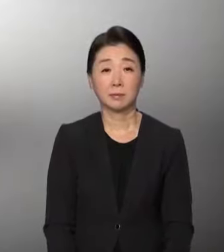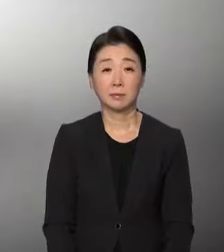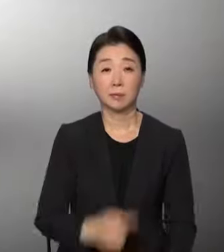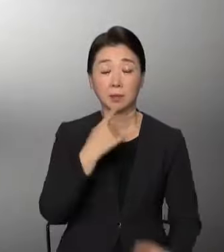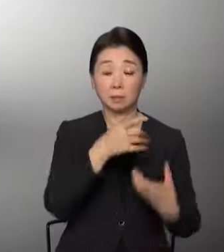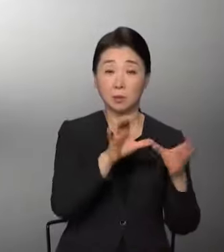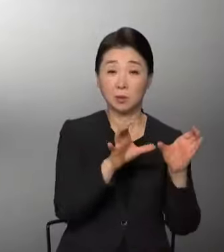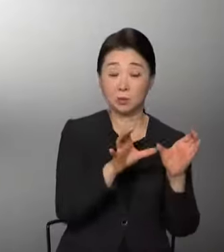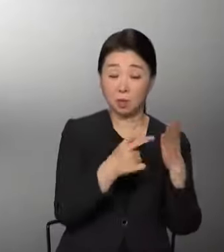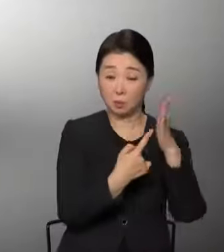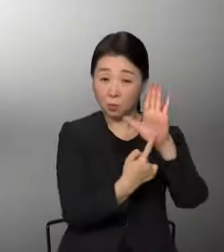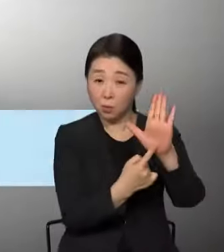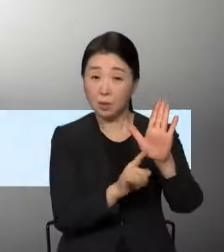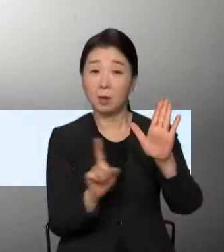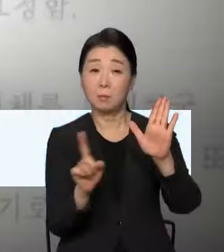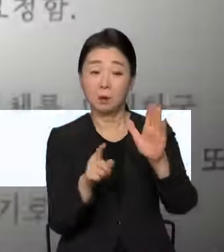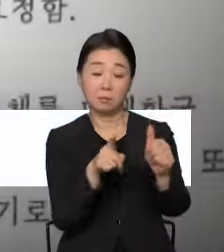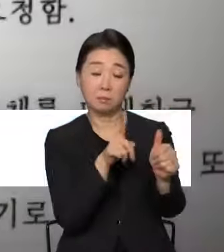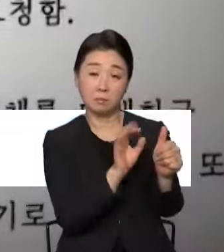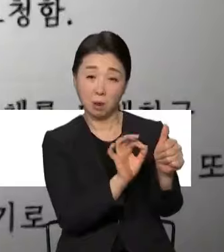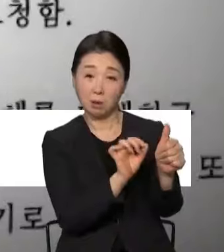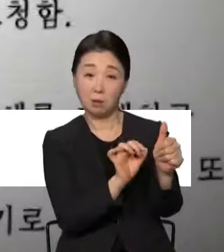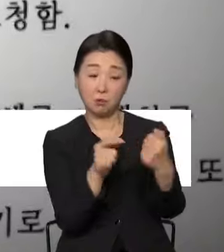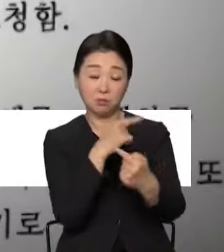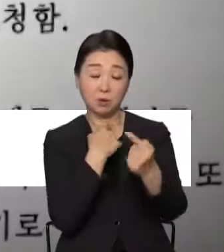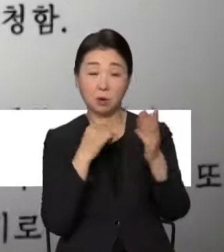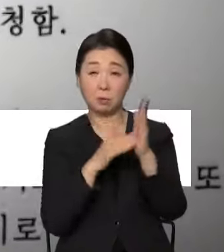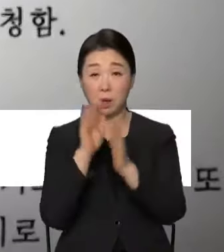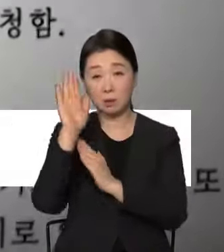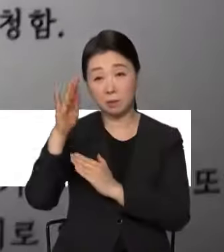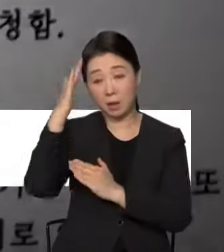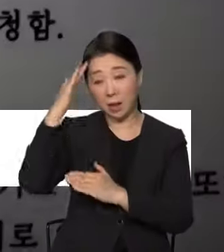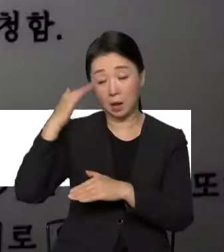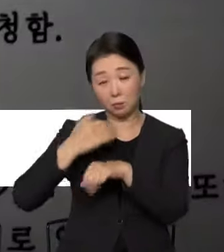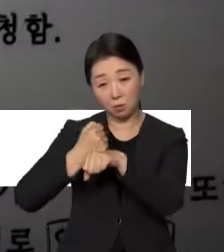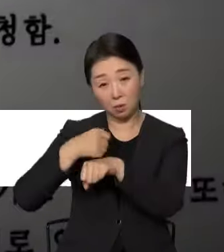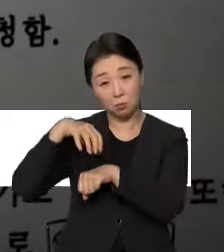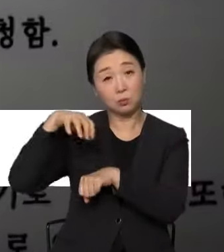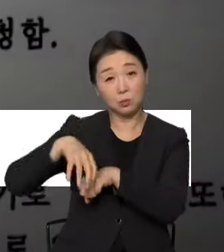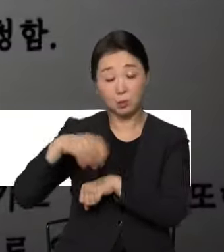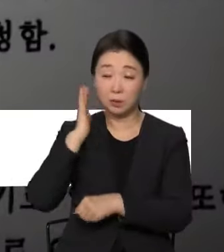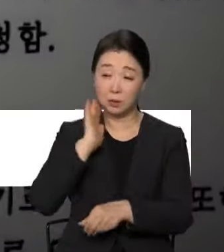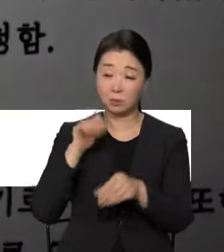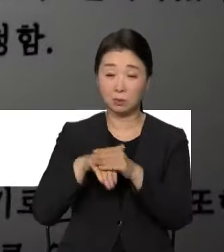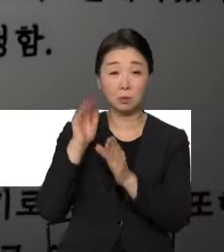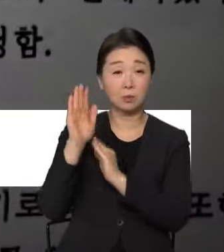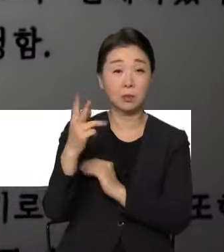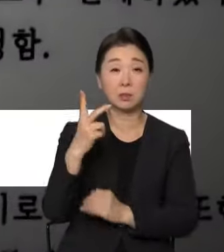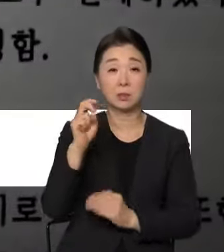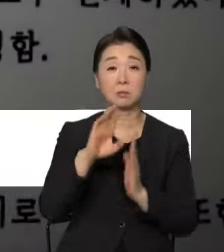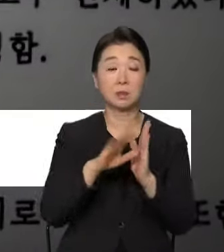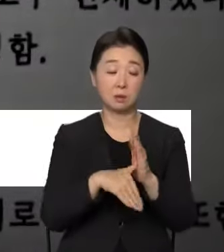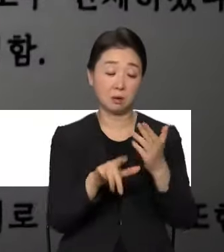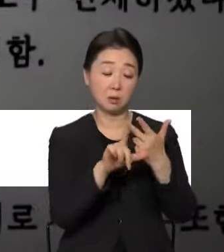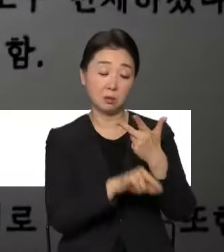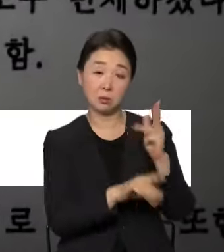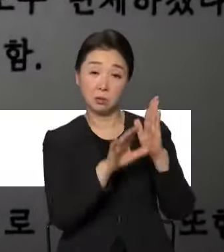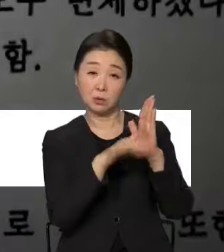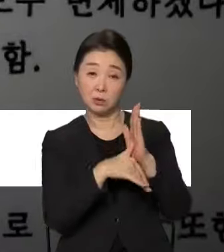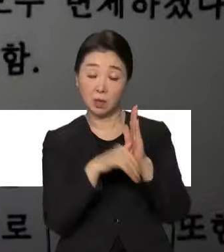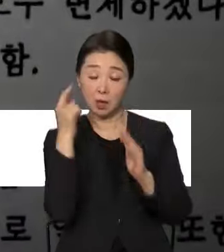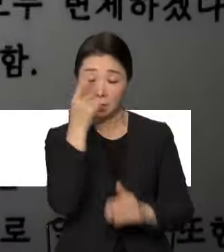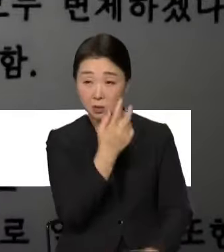더불어민주당이 공개한 문건은 명태균 씨가 운영했던 미래한국연구소가 대선 뒤인 2022년 7월